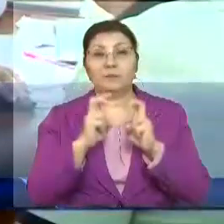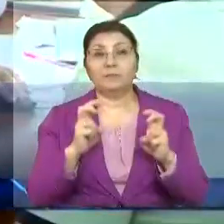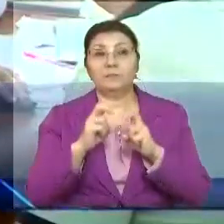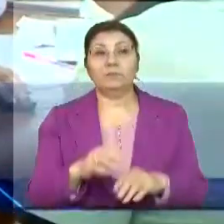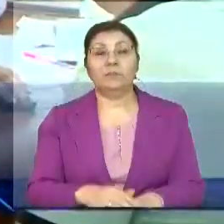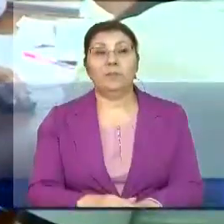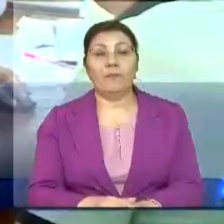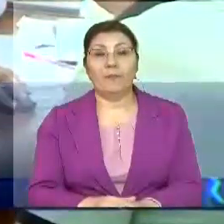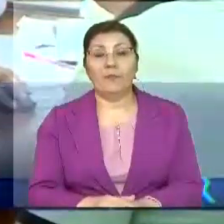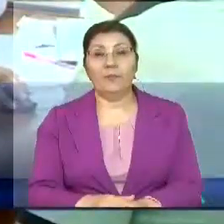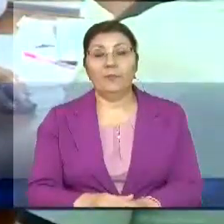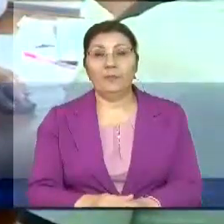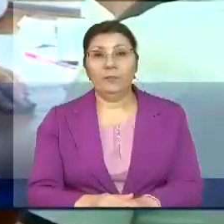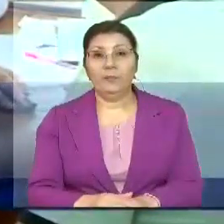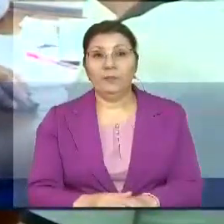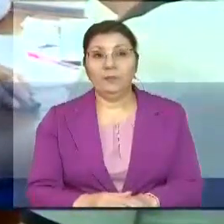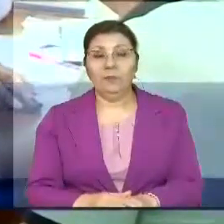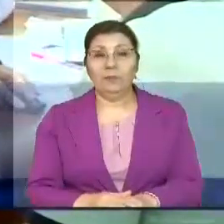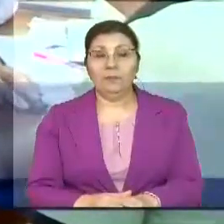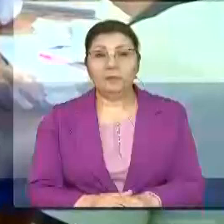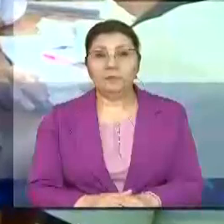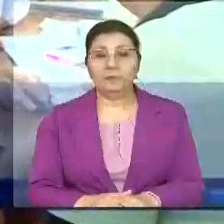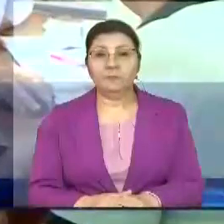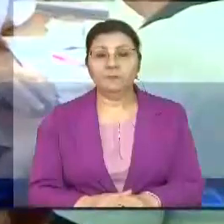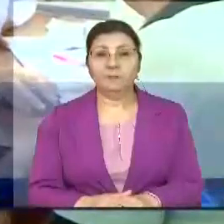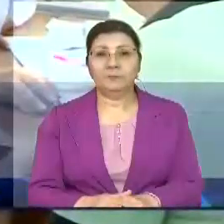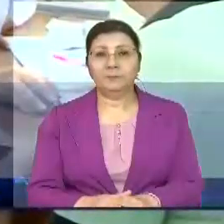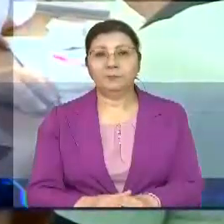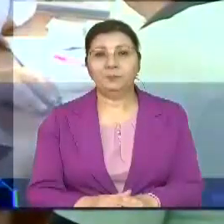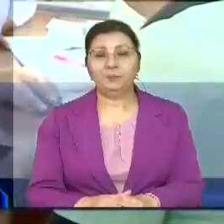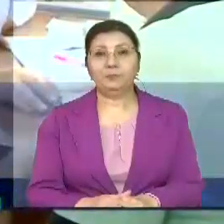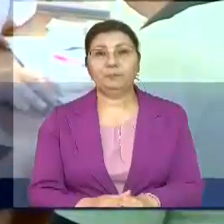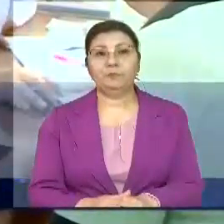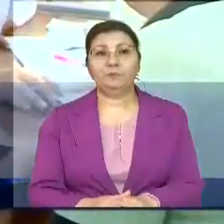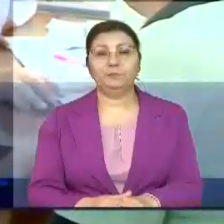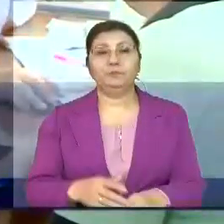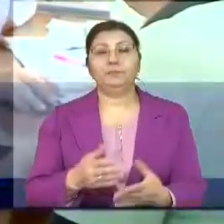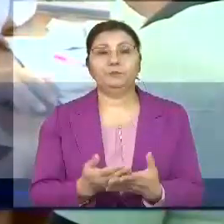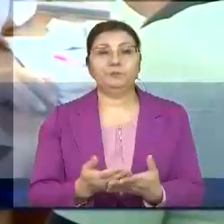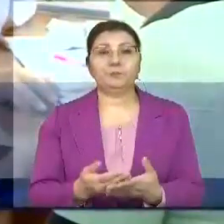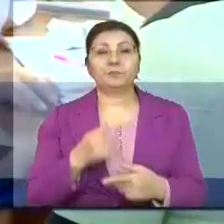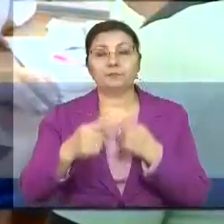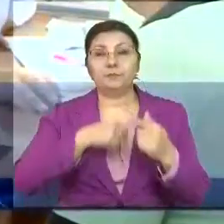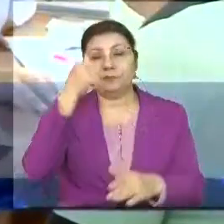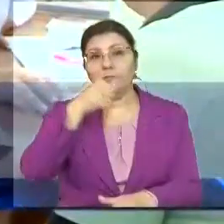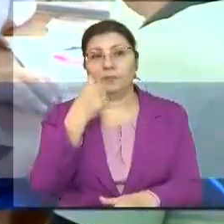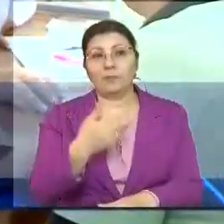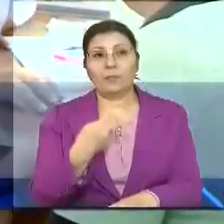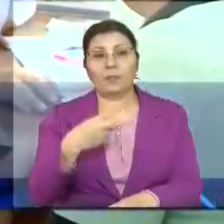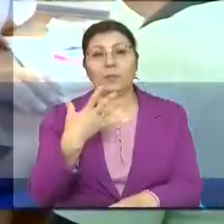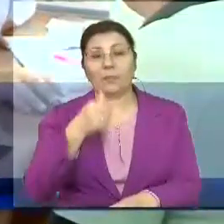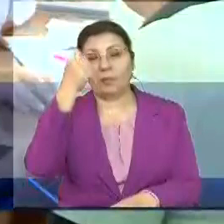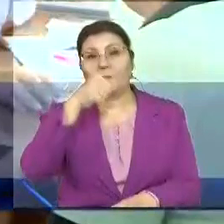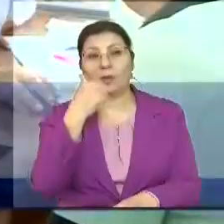с учетом вот возрастной группы. Mm-hmm. Вот. То есть они идут по годам, ну, например, на следующий год, в 25-м году,